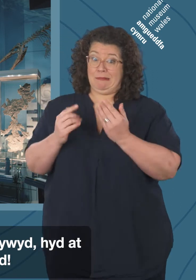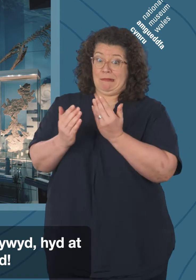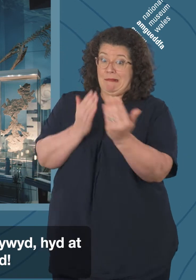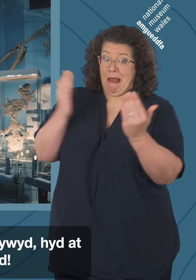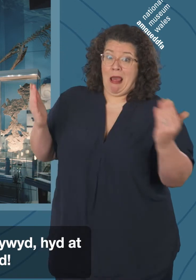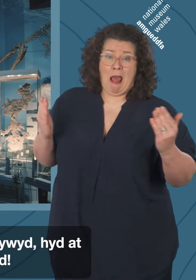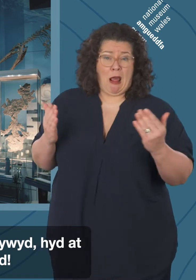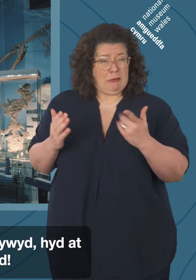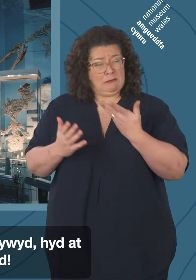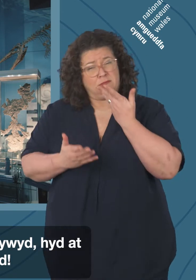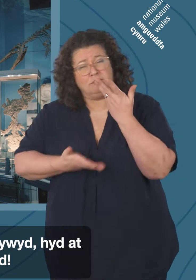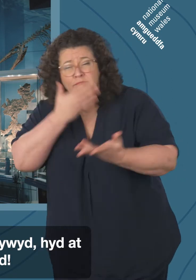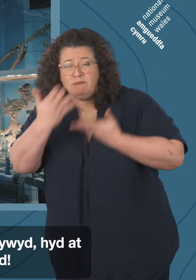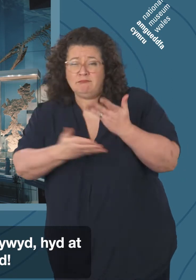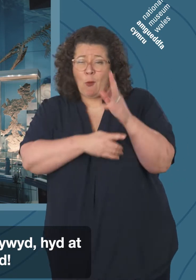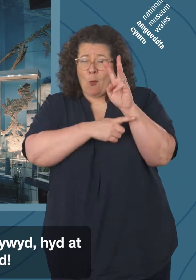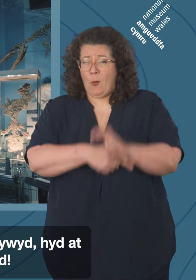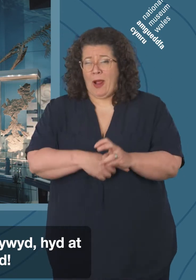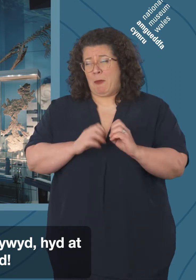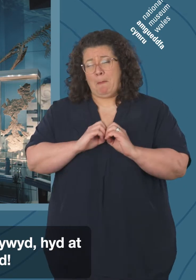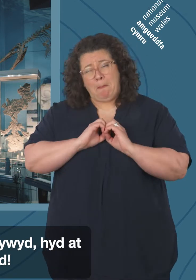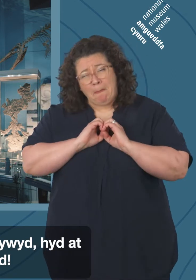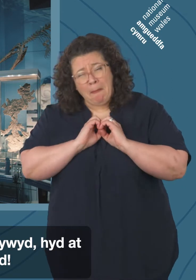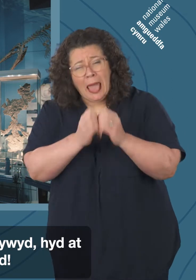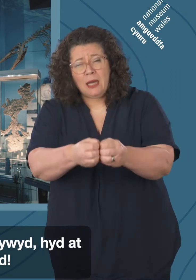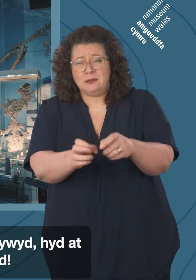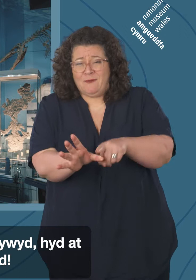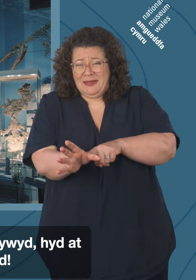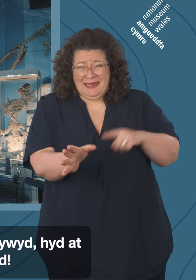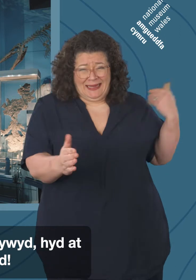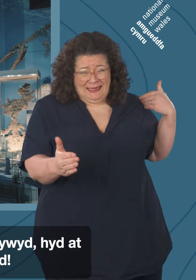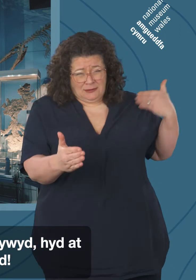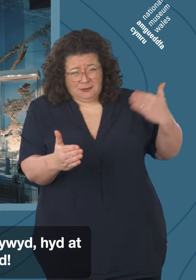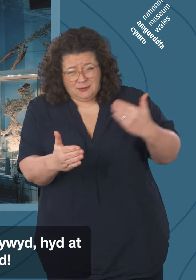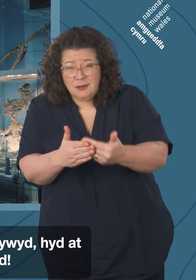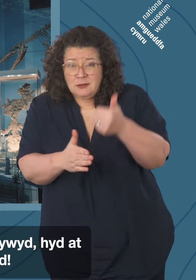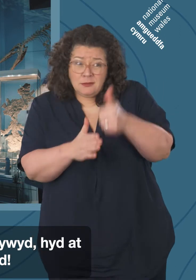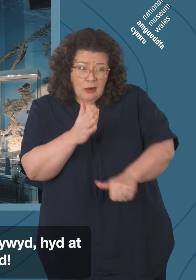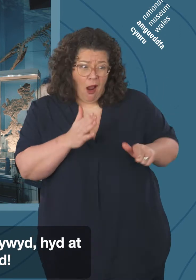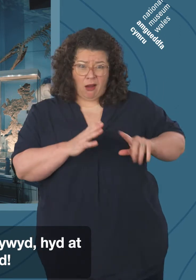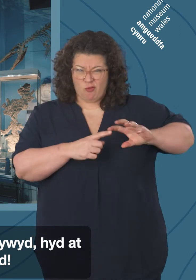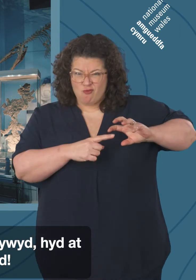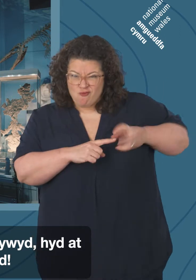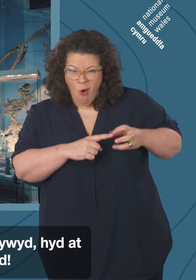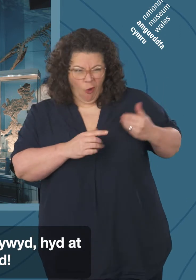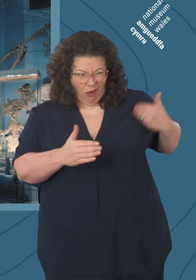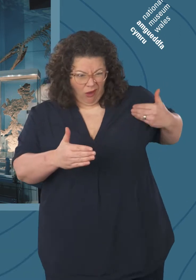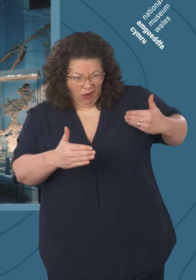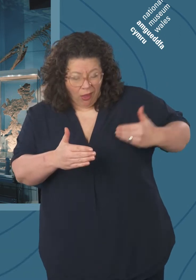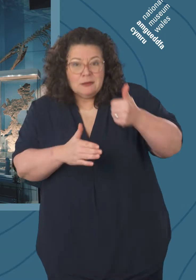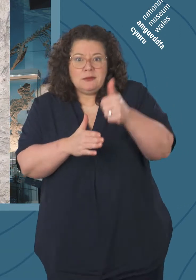flynyddoedd o graig fwyl i dechreuadau bywyd hyd at amser y deinasoriad.